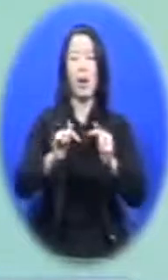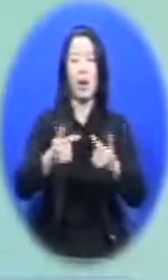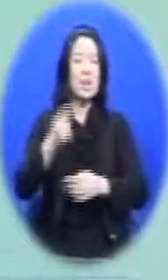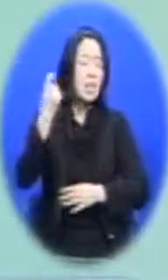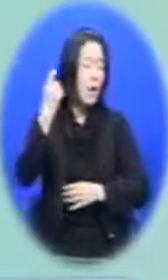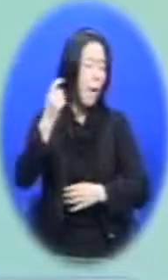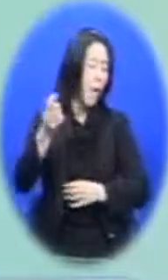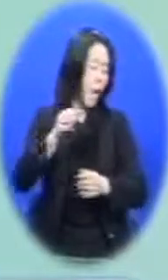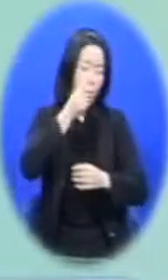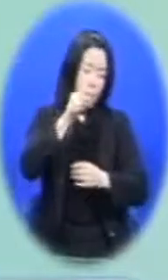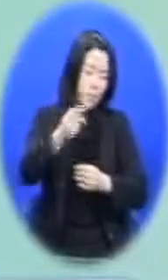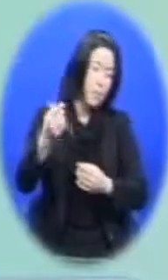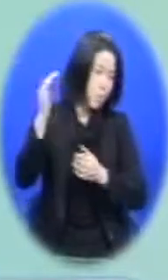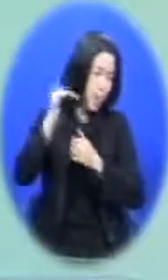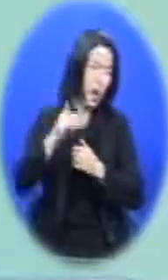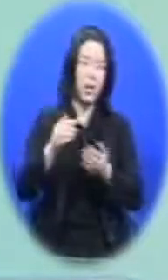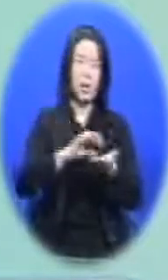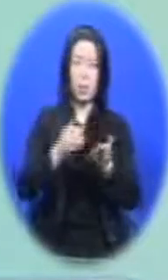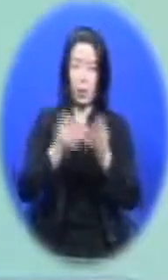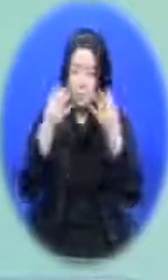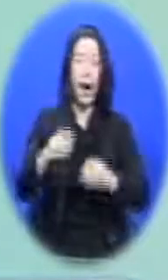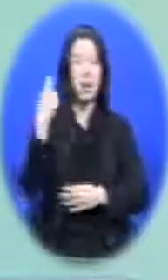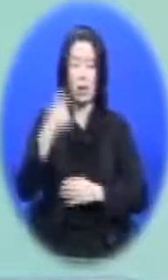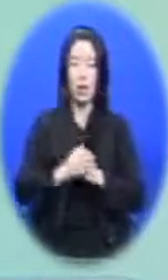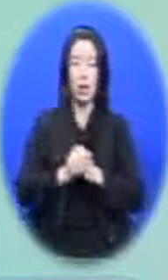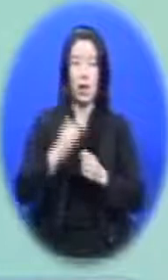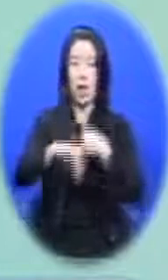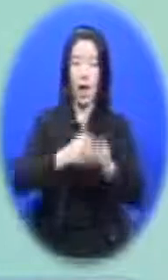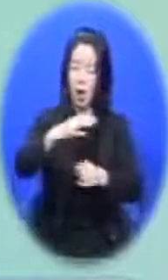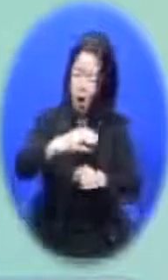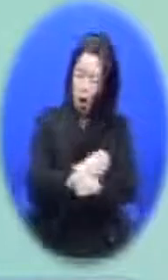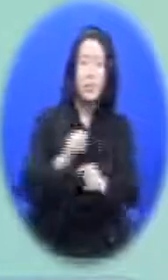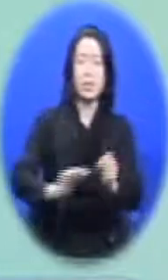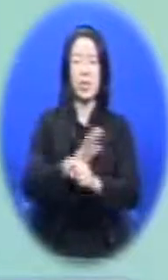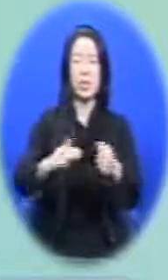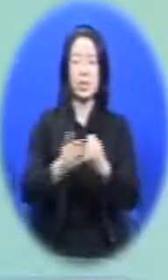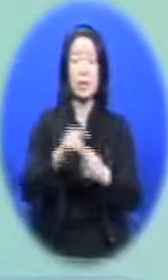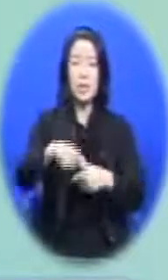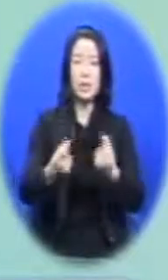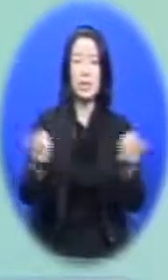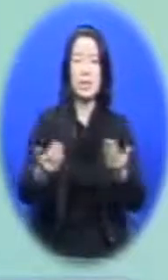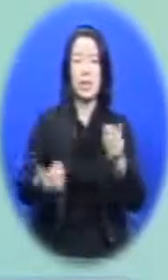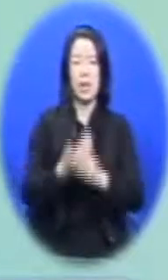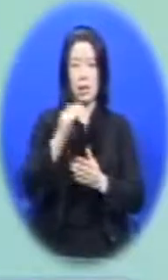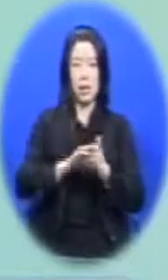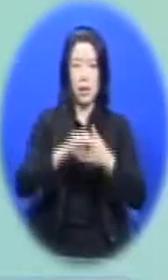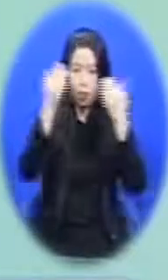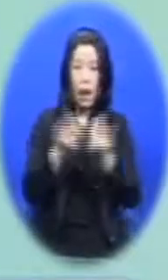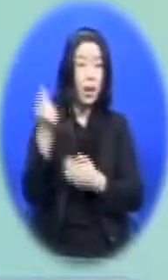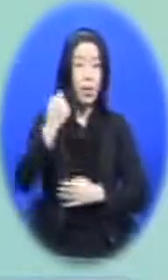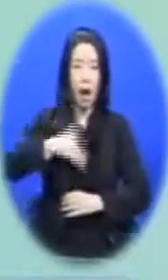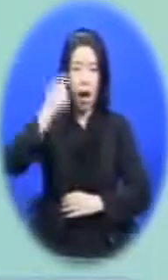귀에 못이 박도록 들었잖아요. 하나님은 우리를 엄청나게 사랑하셔서 그렇게 하셨다. 다 들어